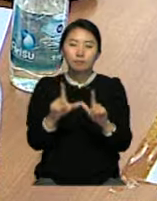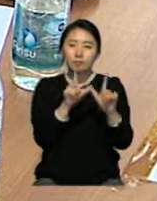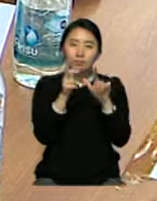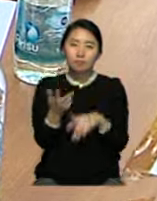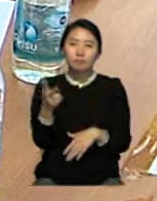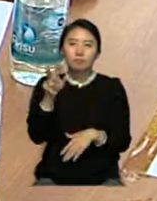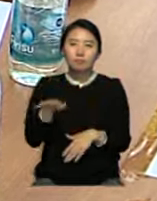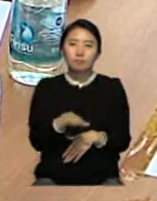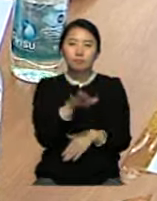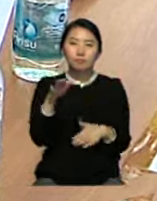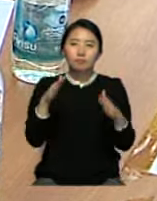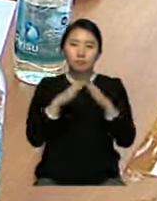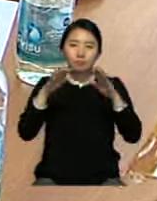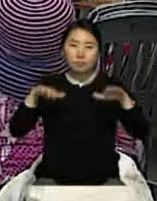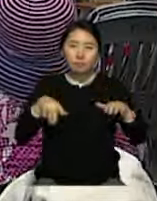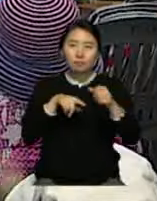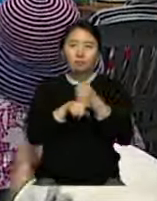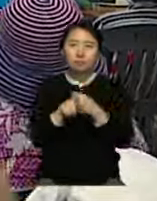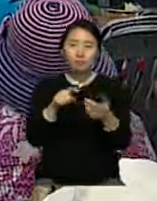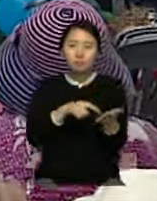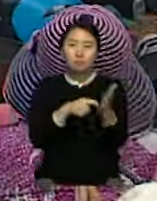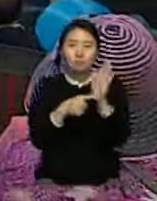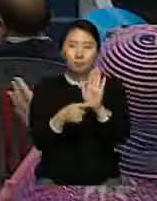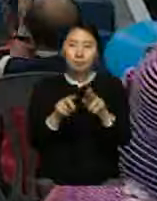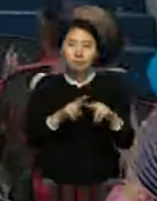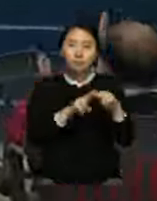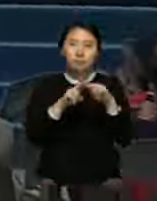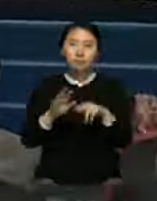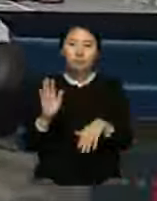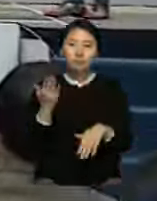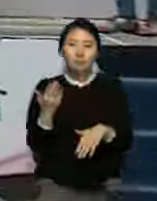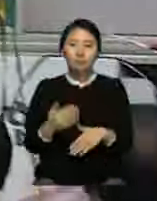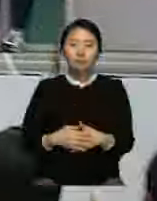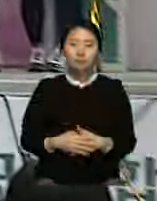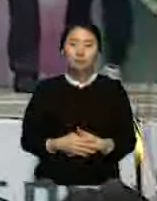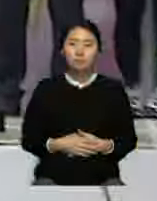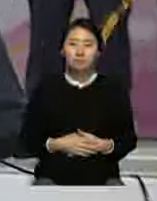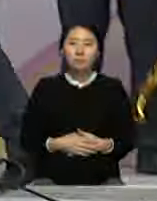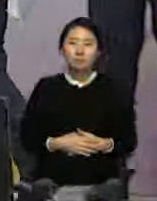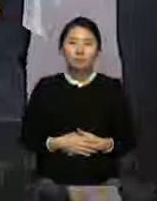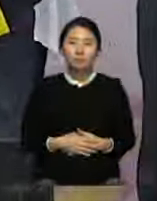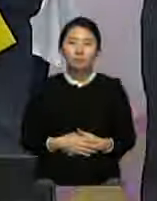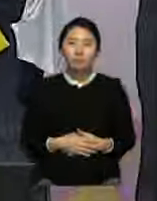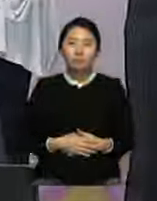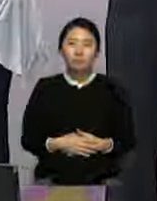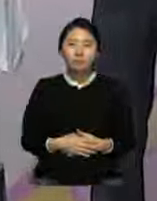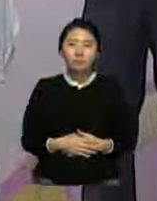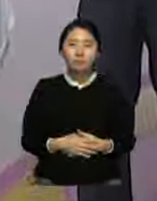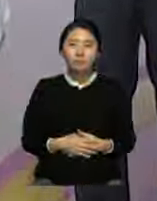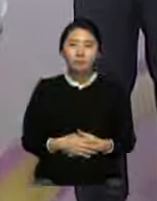있지만 우리는 이웃이라는 의미를 살리는 자리였습니다. 서울경기 케이블TV 천소연입니다.